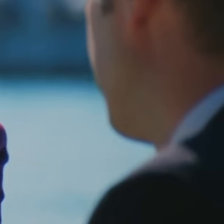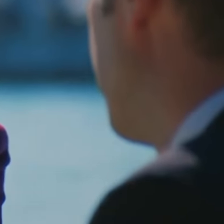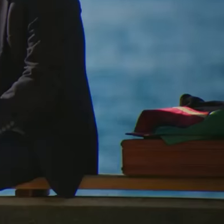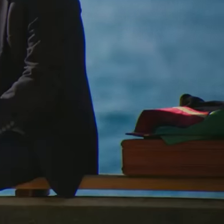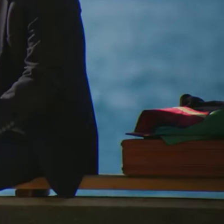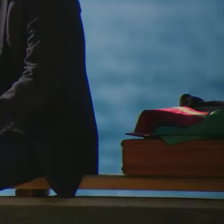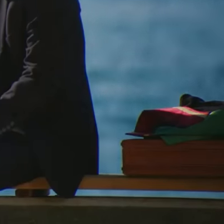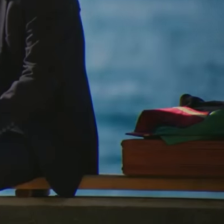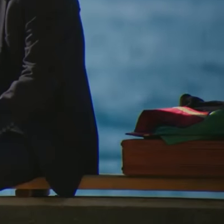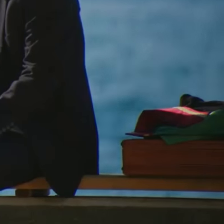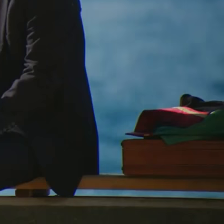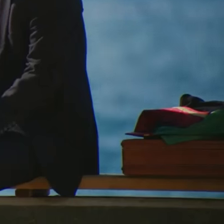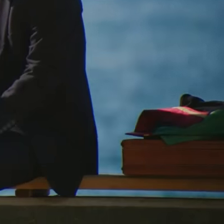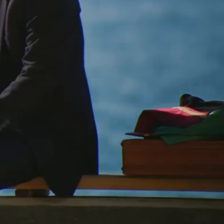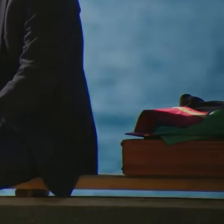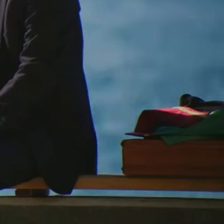Sahil kenarı.